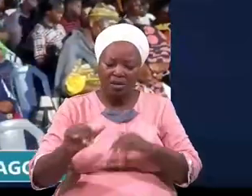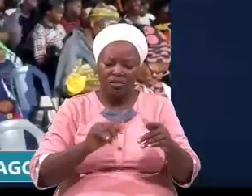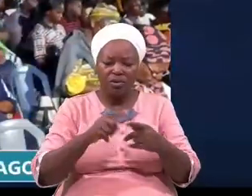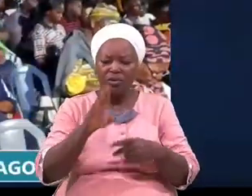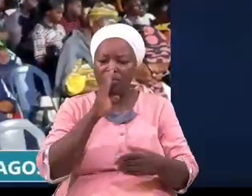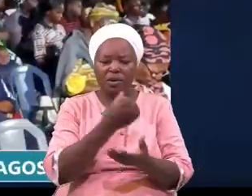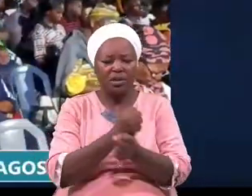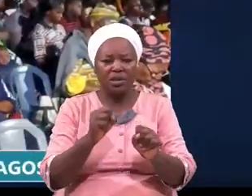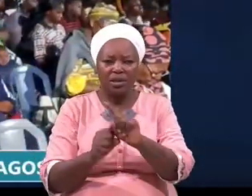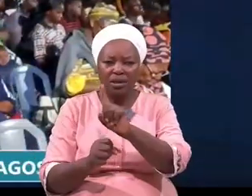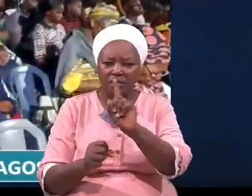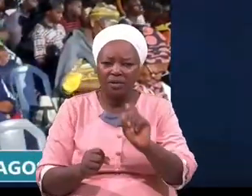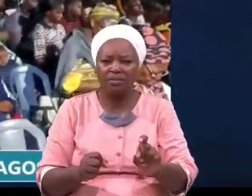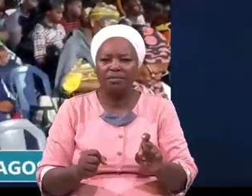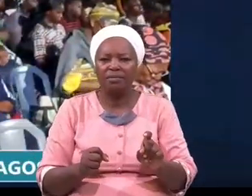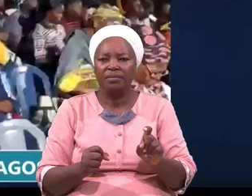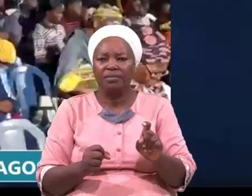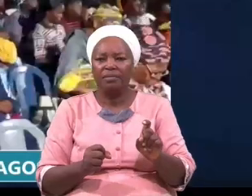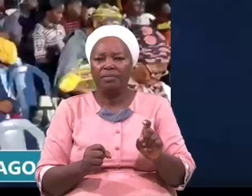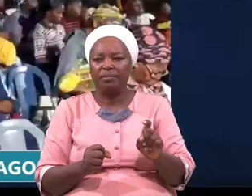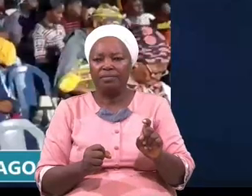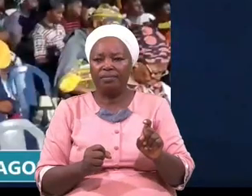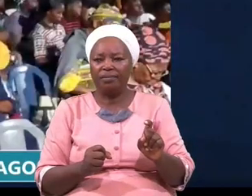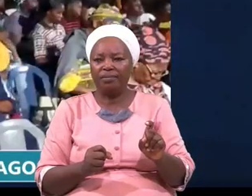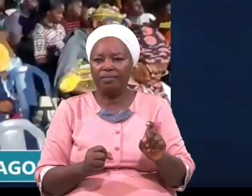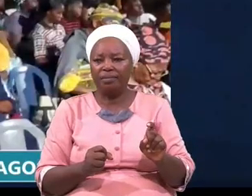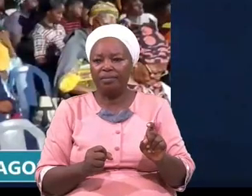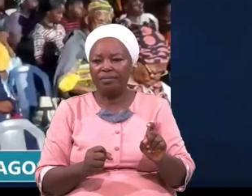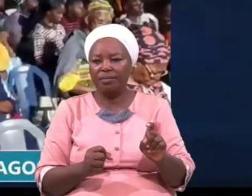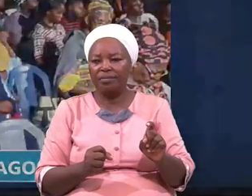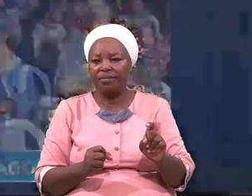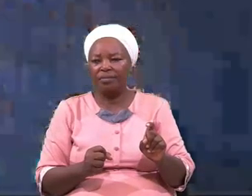Il les fit sortir et dit, « Seigneur, que faut-il que je fasse pour être